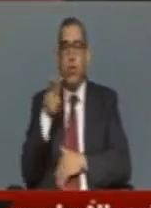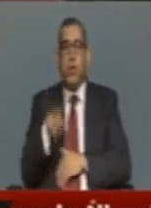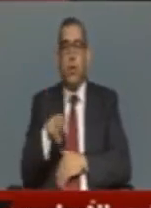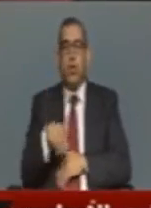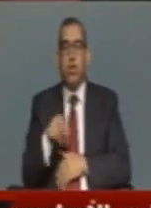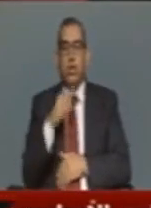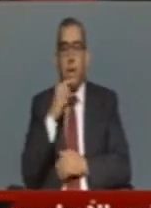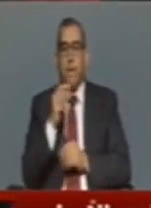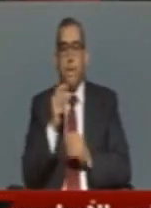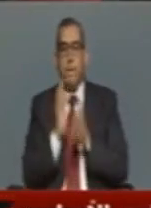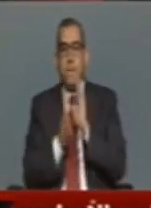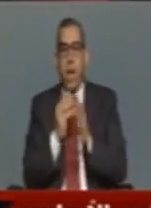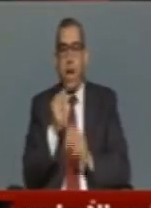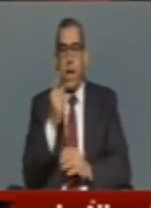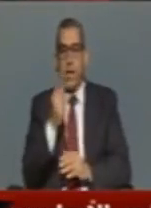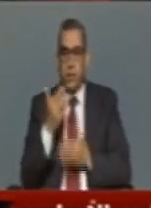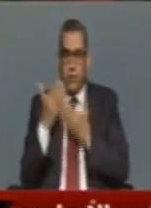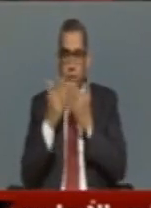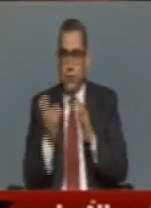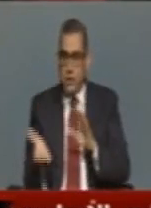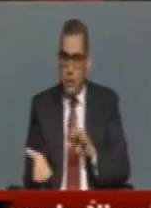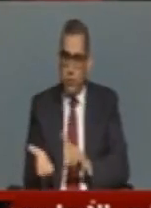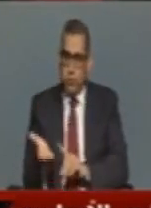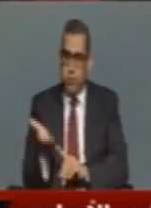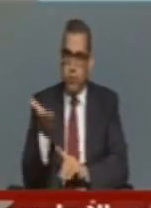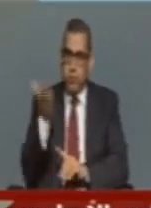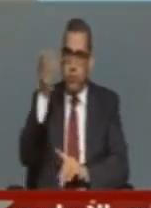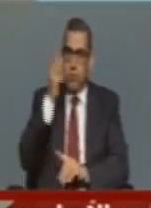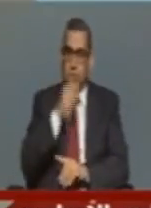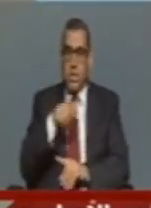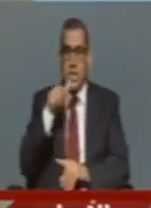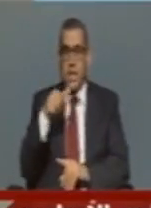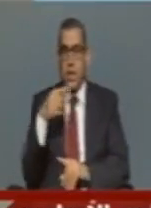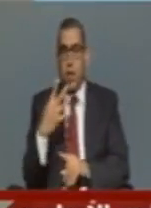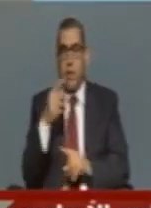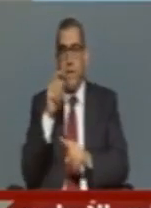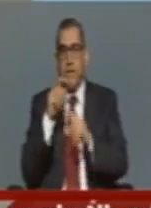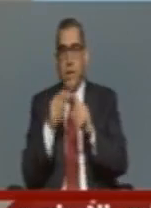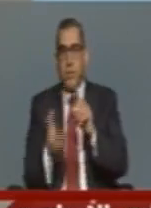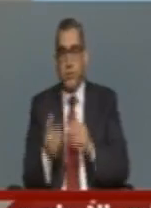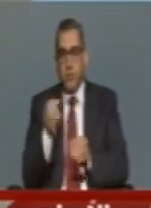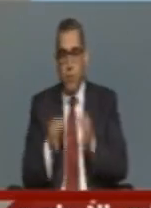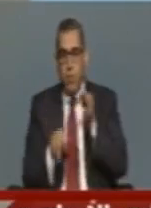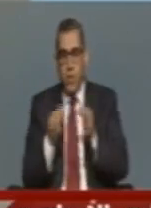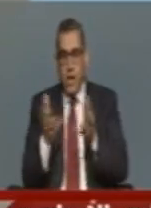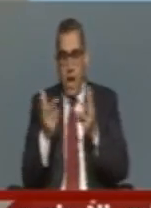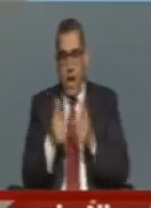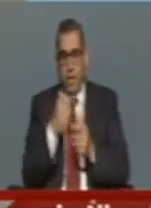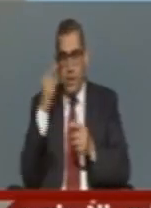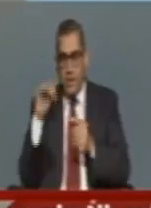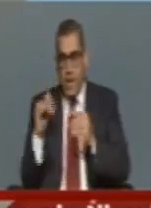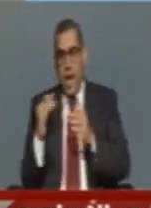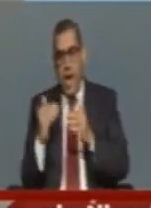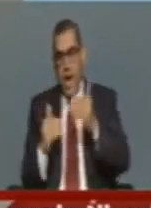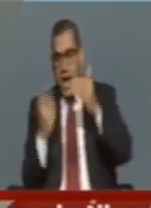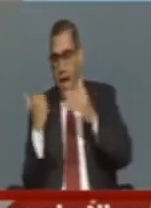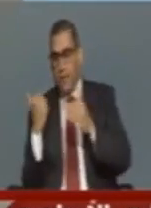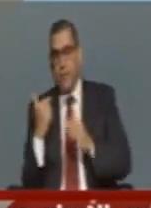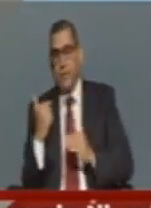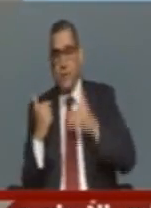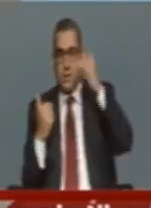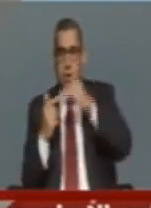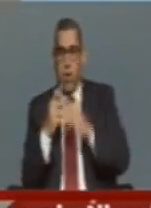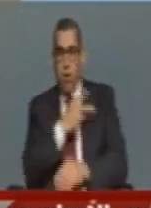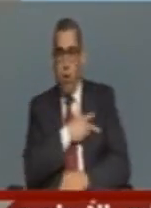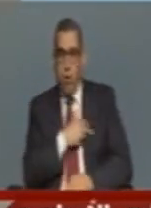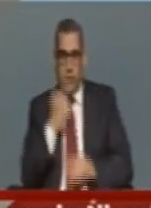وده بيقول إن في زيادة قدرها 46% في الموازنة عن الموازنة اللي قبلها، وده يعكس اهتمام الدولة. عايز